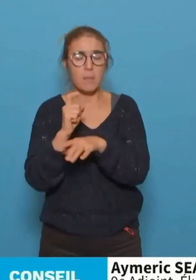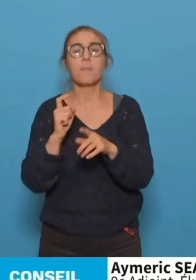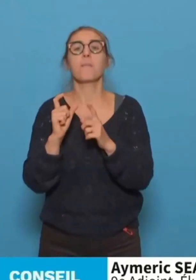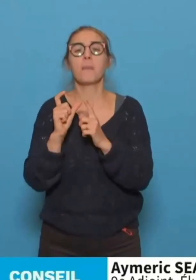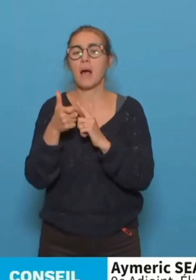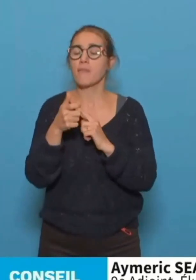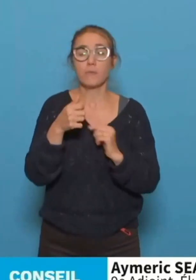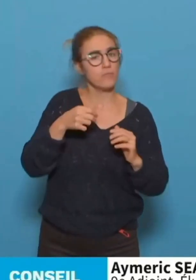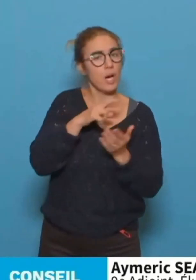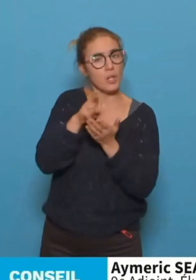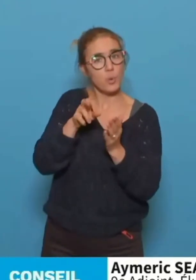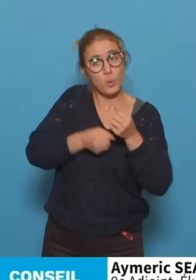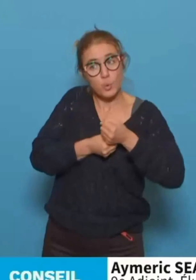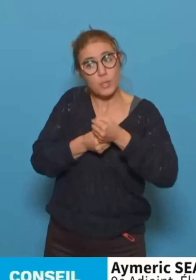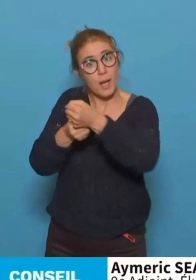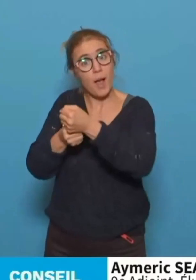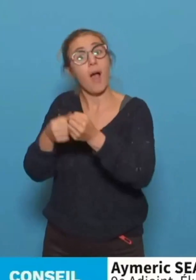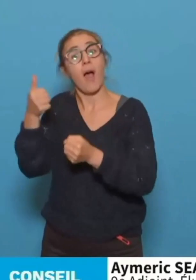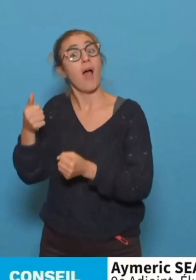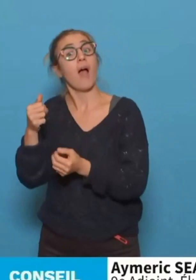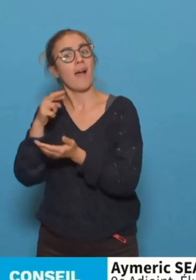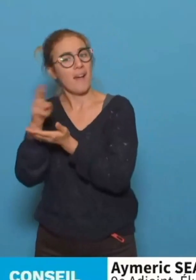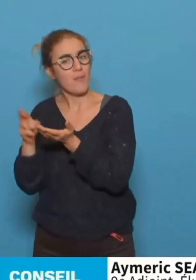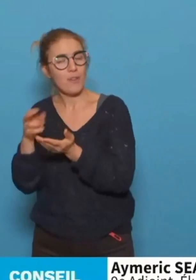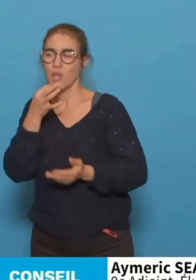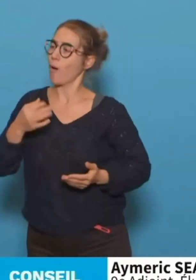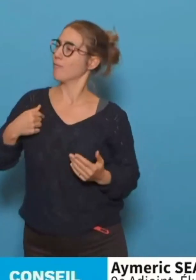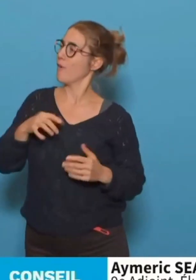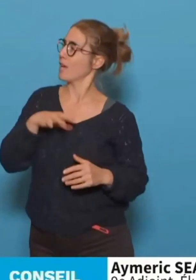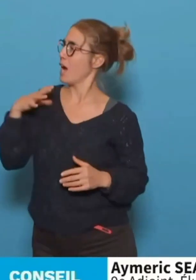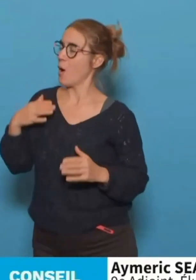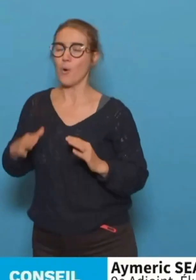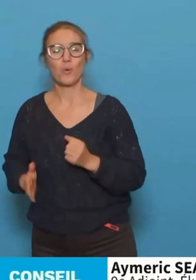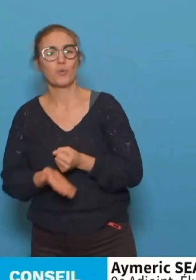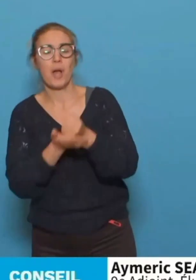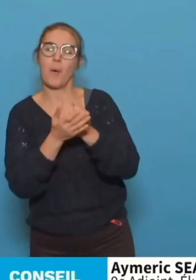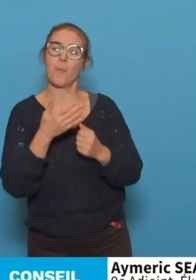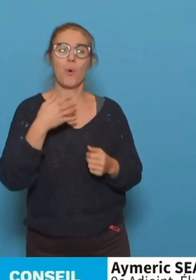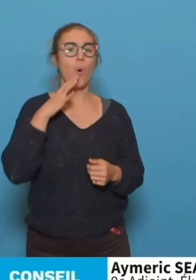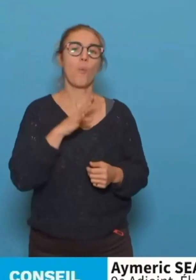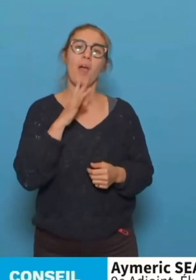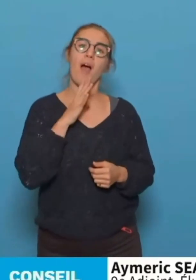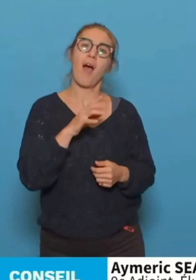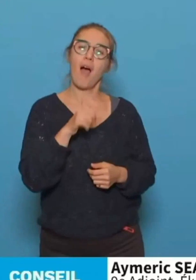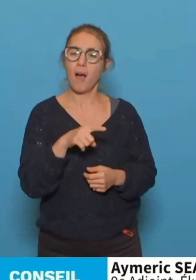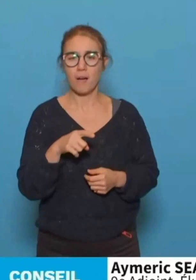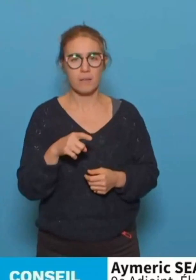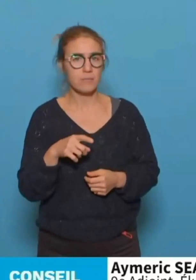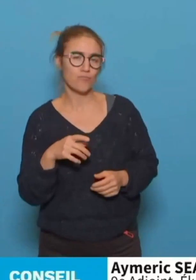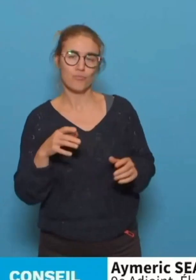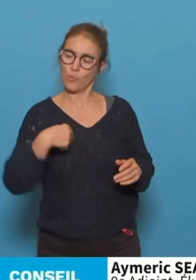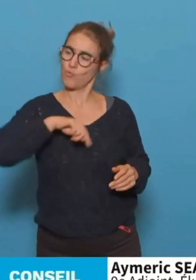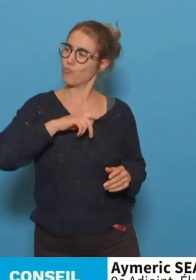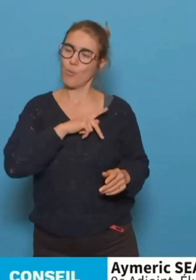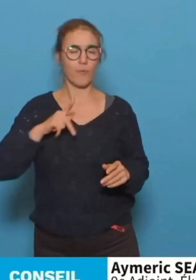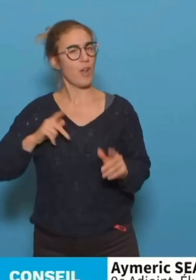vous soutenez se vantait d'être en soutien à cette belle maison d'opéra qui est la nôtre et qui appartient à